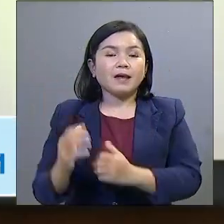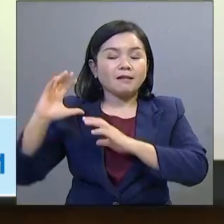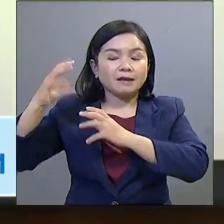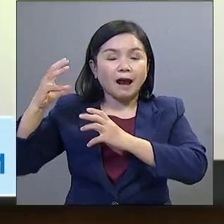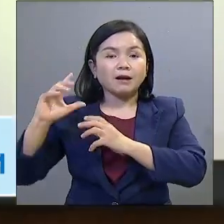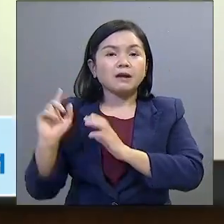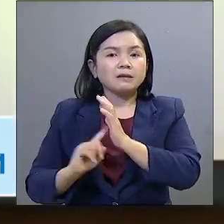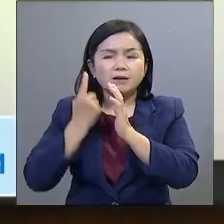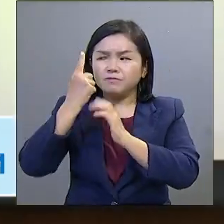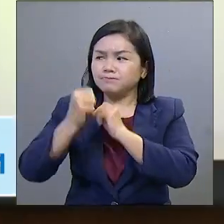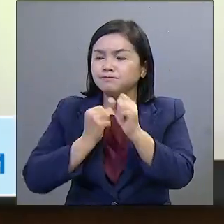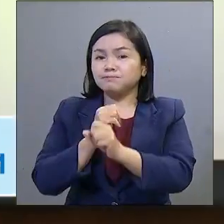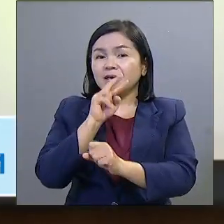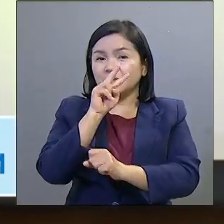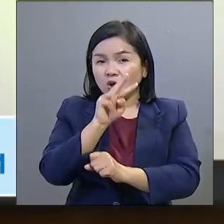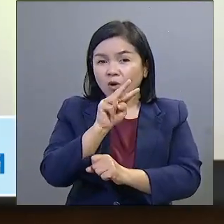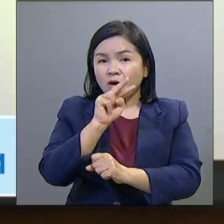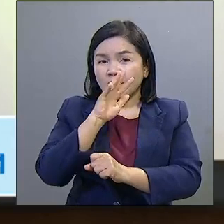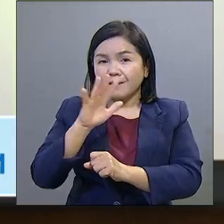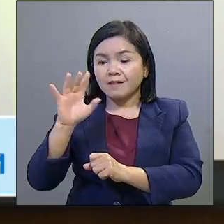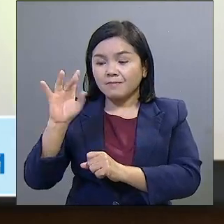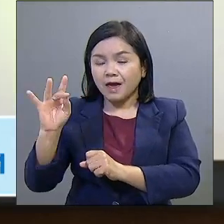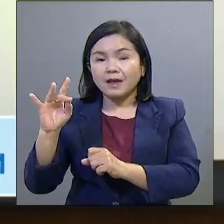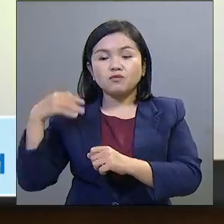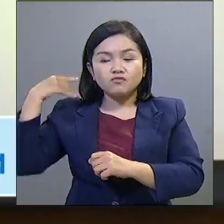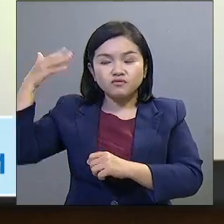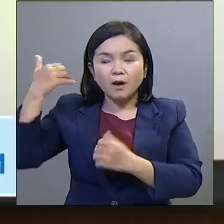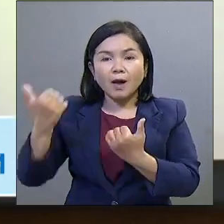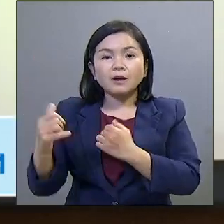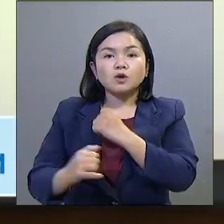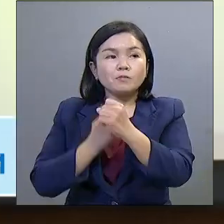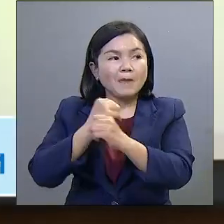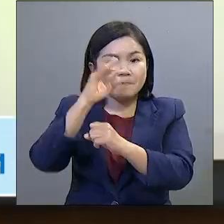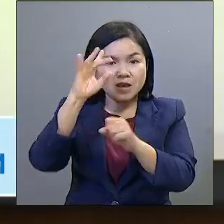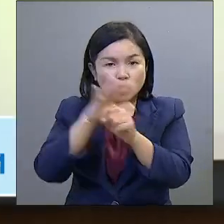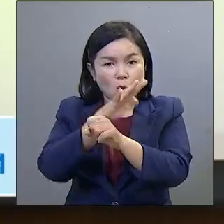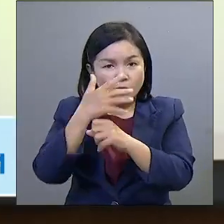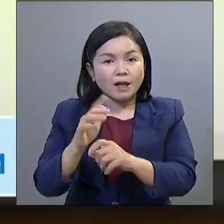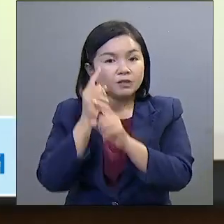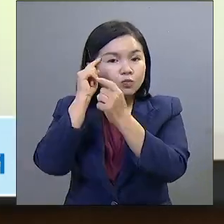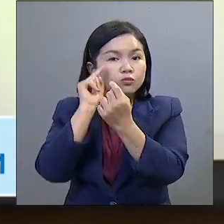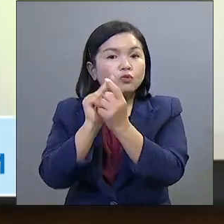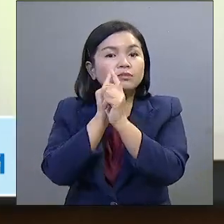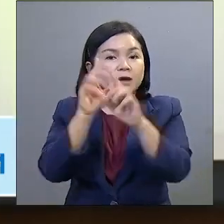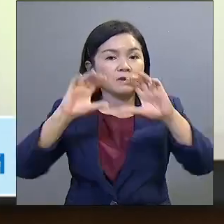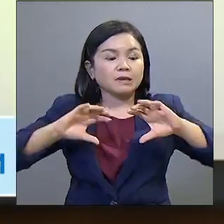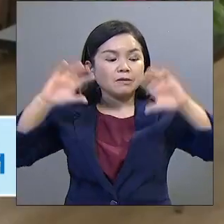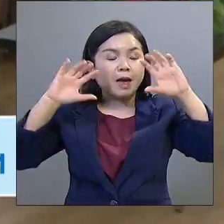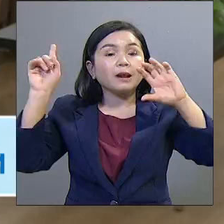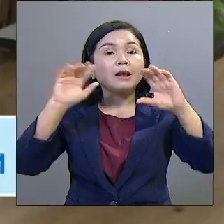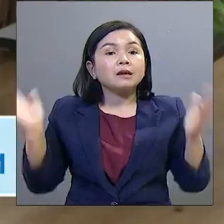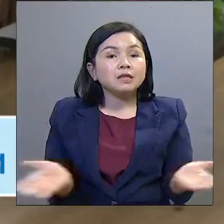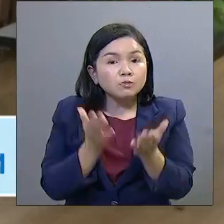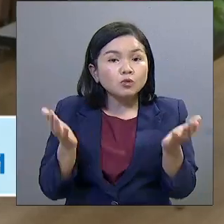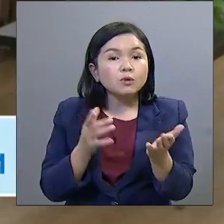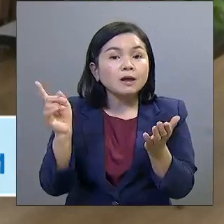งแต่ปี2558แล้วนะคะต่อเนื่องจนถึงปัจจุบันเป็นปีที่8ค่ะเป็นการขับเคลื่อนตามนโยบายรัฐบาลเพื่อผลักดันใช้ซอฟต์พาว